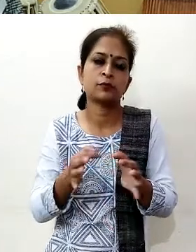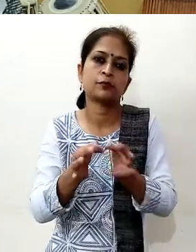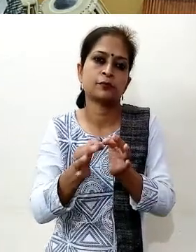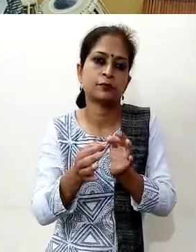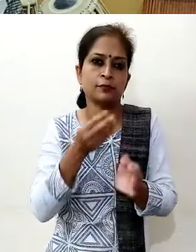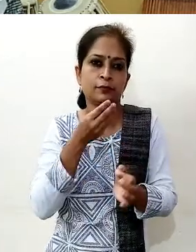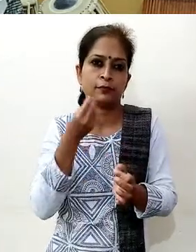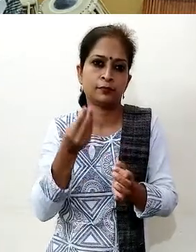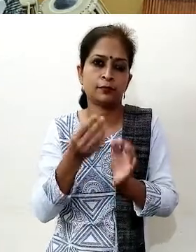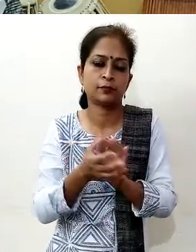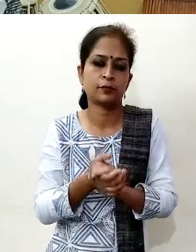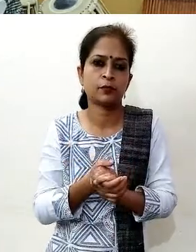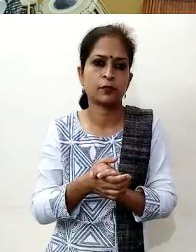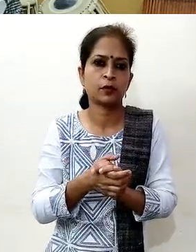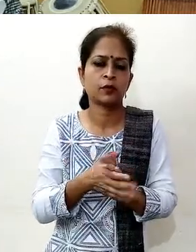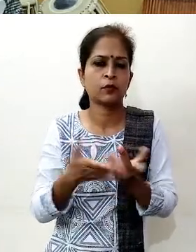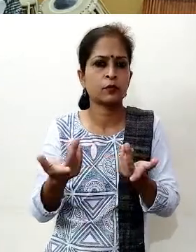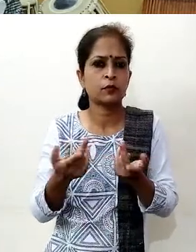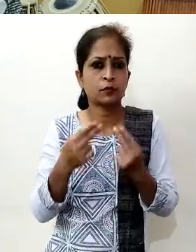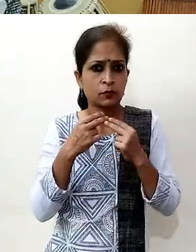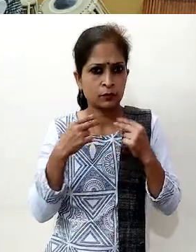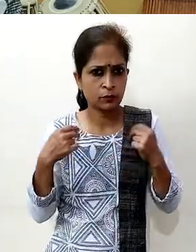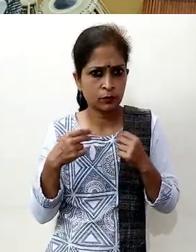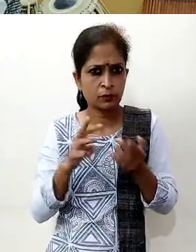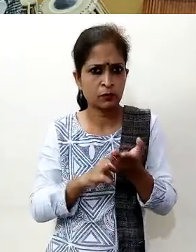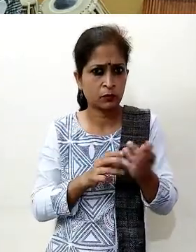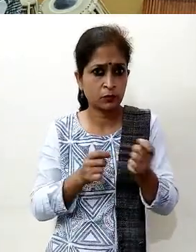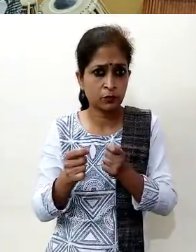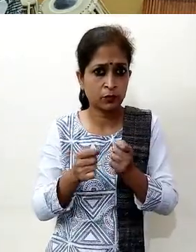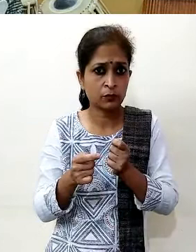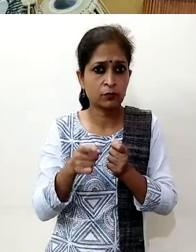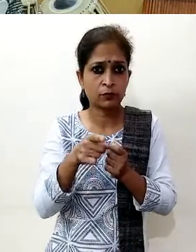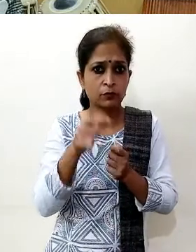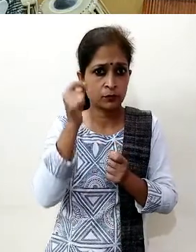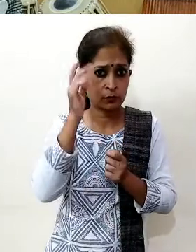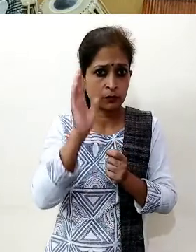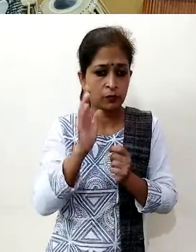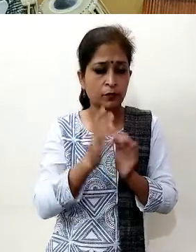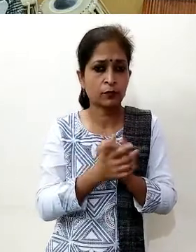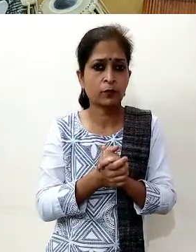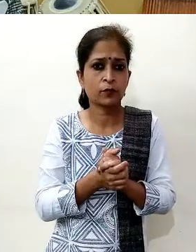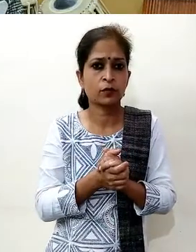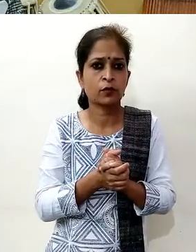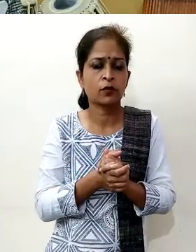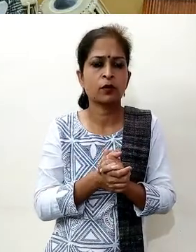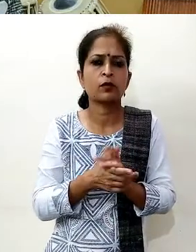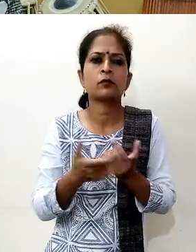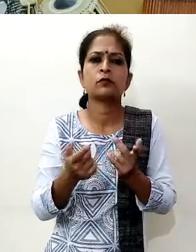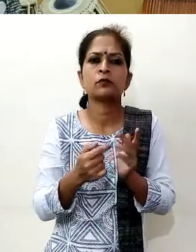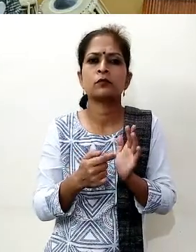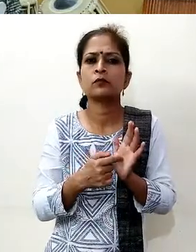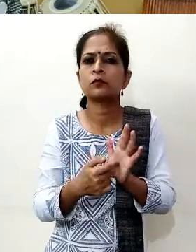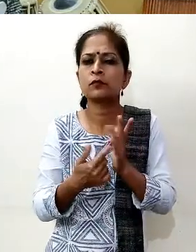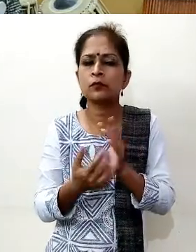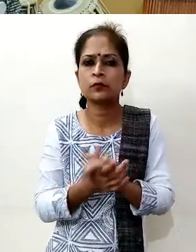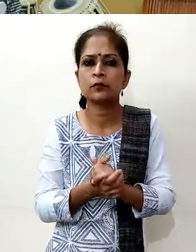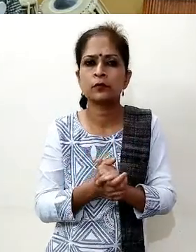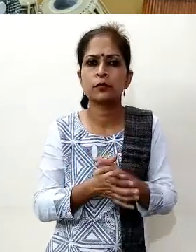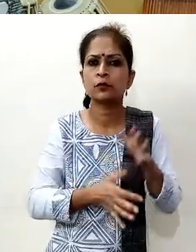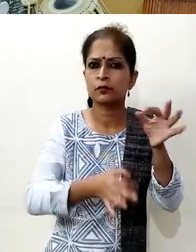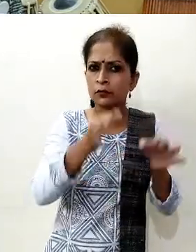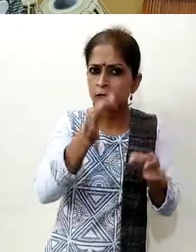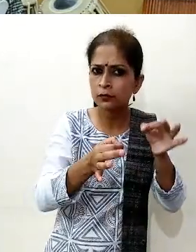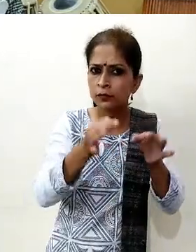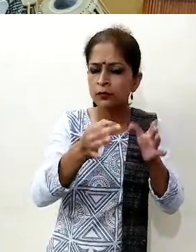कानून व्यवस्था के बारे में जानना चाहेंगे। अगर ऐसे देखें तो कानून, या जिसे हम न्याय कहते